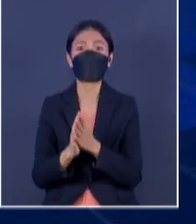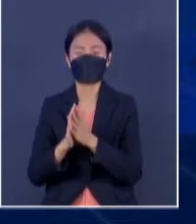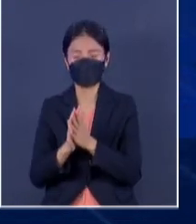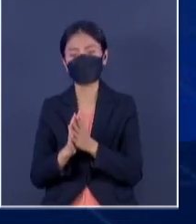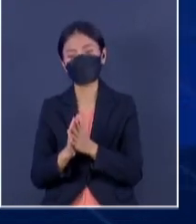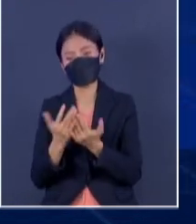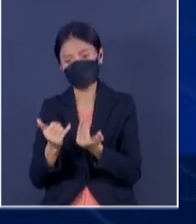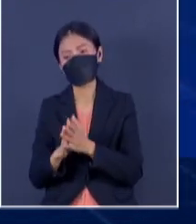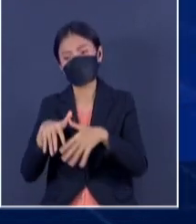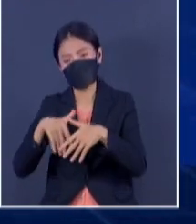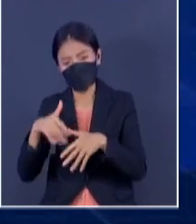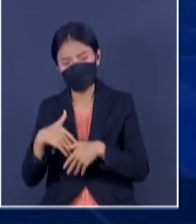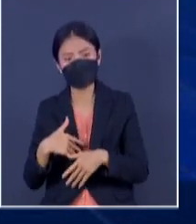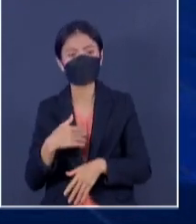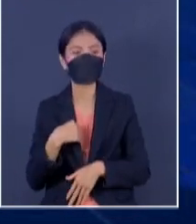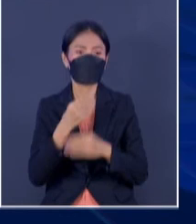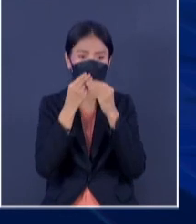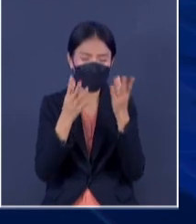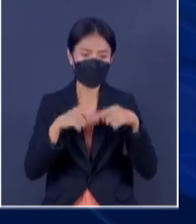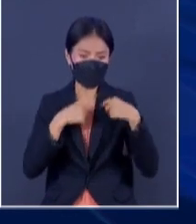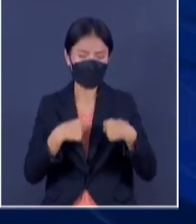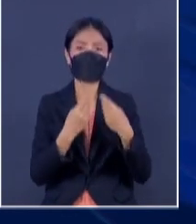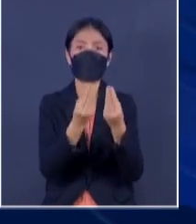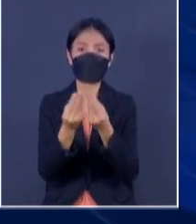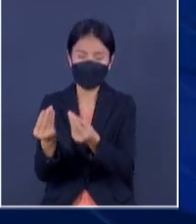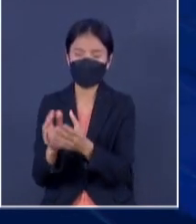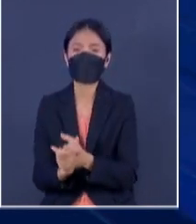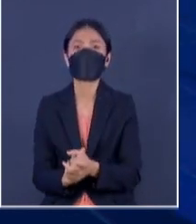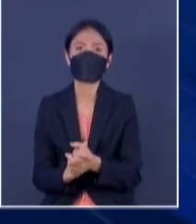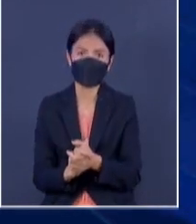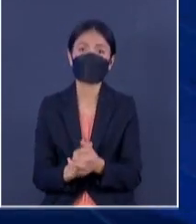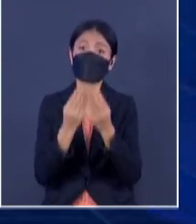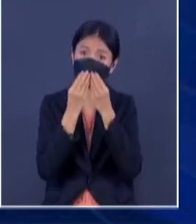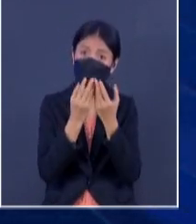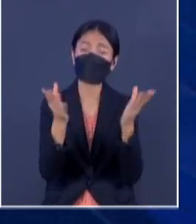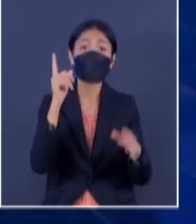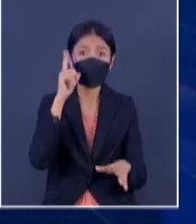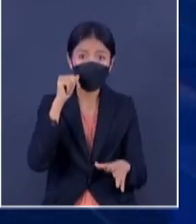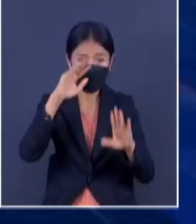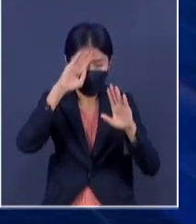เนี่ยสิ่งที่คุณอ้วนทำความดีมาเพื่อผู้ป่วยท่านอื่นๆส่งผลให้คุณแม่ปลอดภัยแล้วก็หายป่